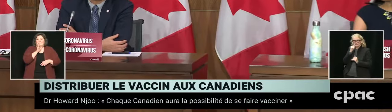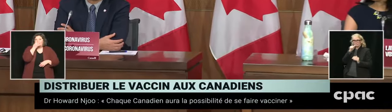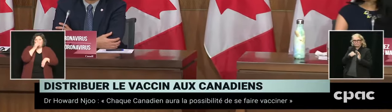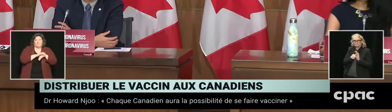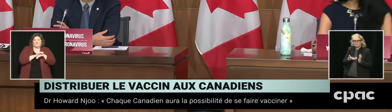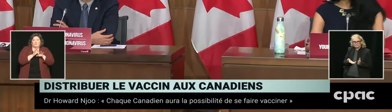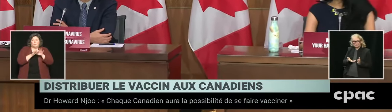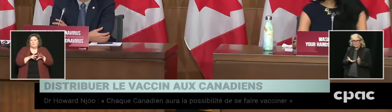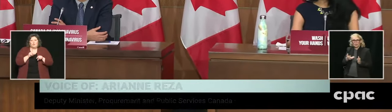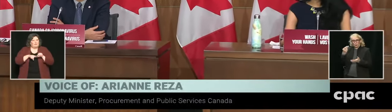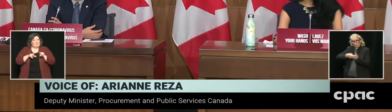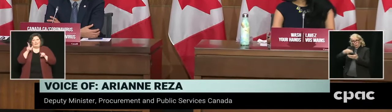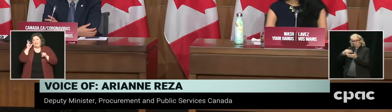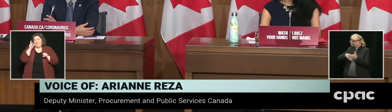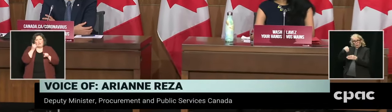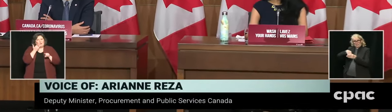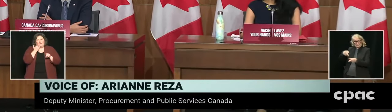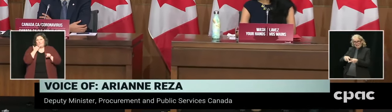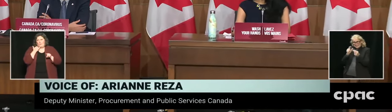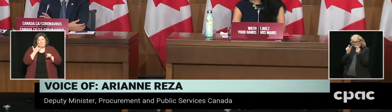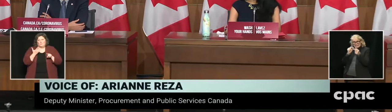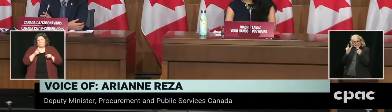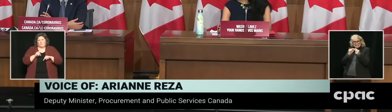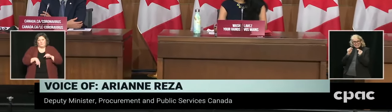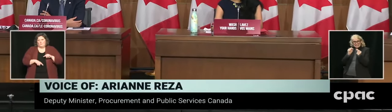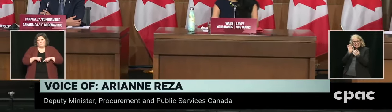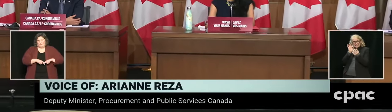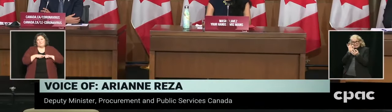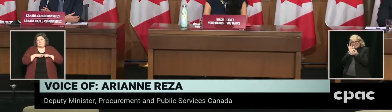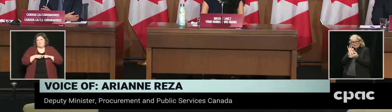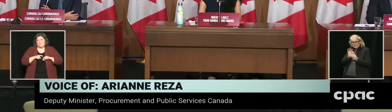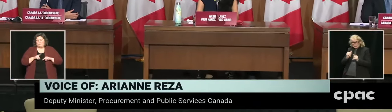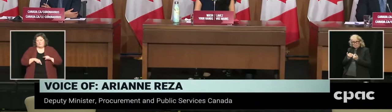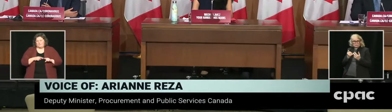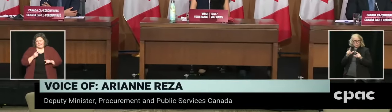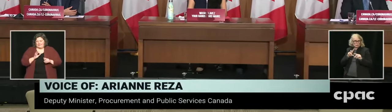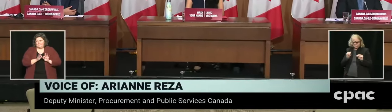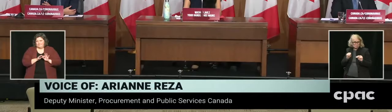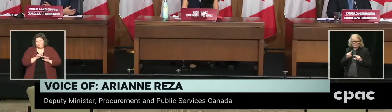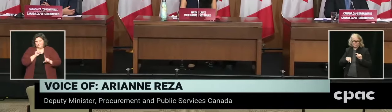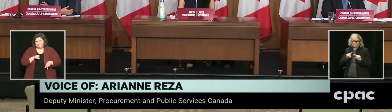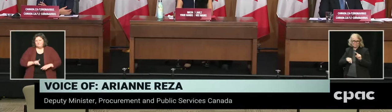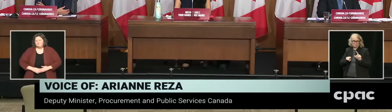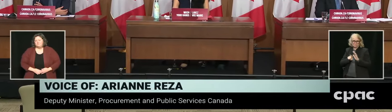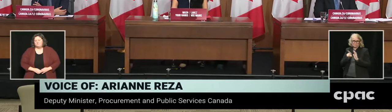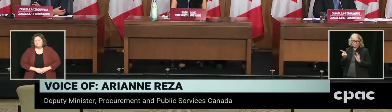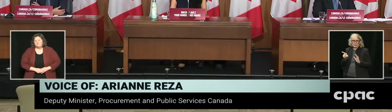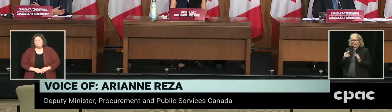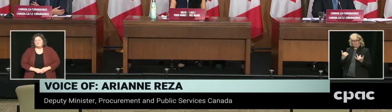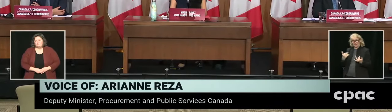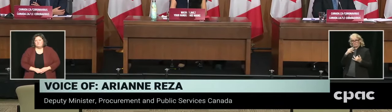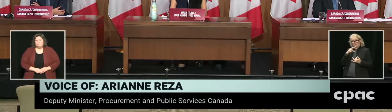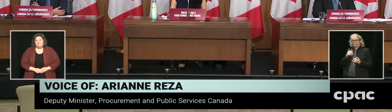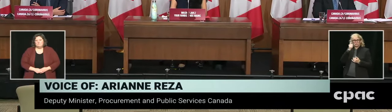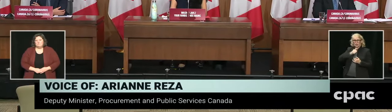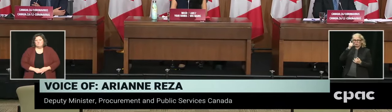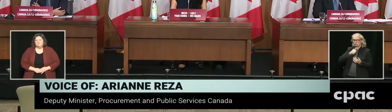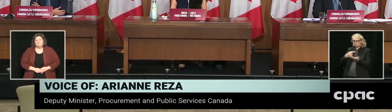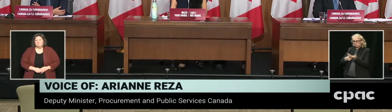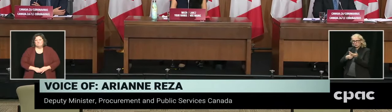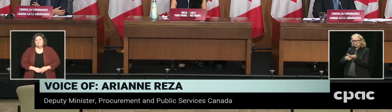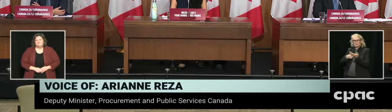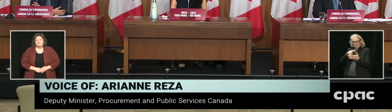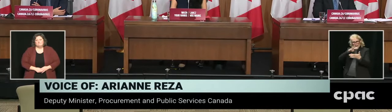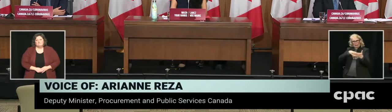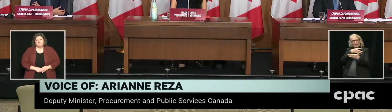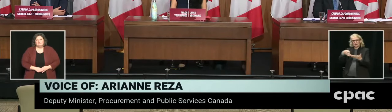délicate dans les contrats, on ne peut pas décrire en grand détail. Toutefois, sachez que nous négocions activement chaque jour les calendriers de